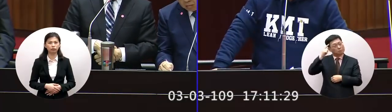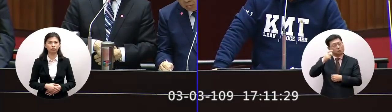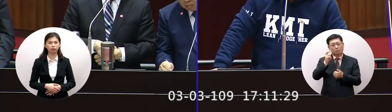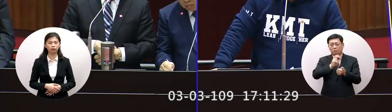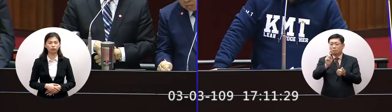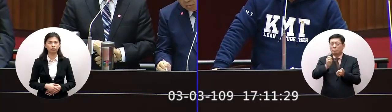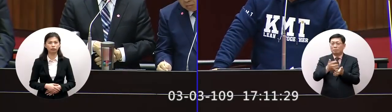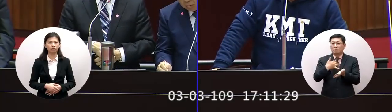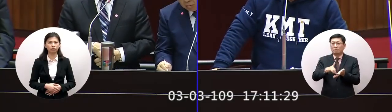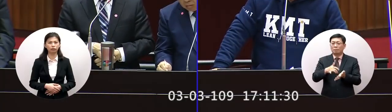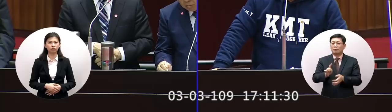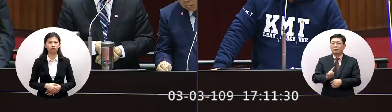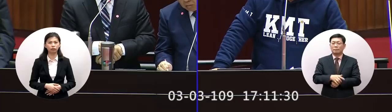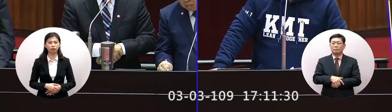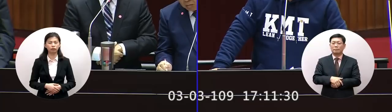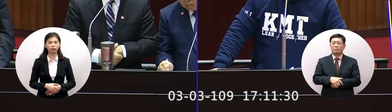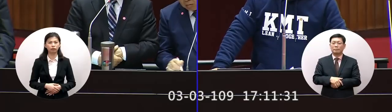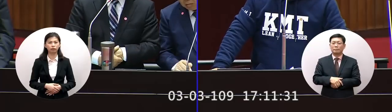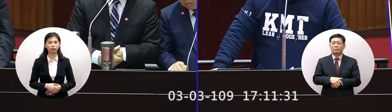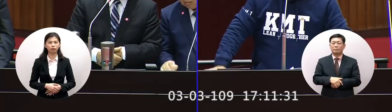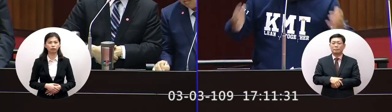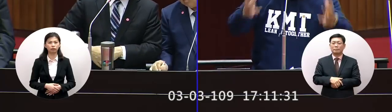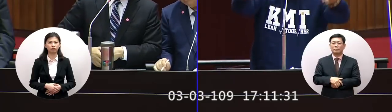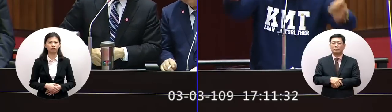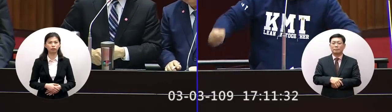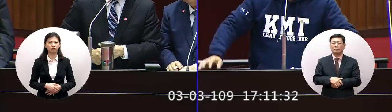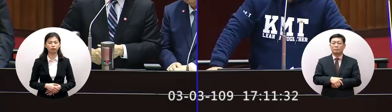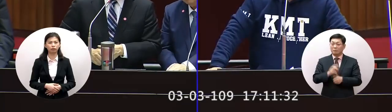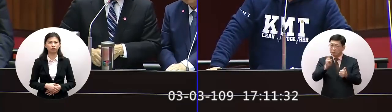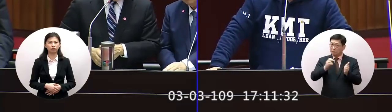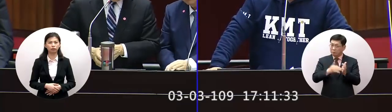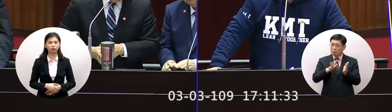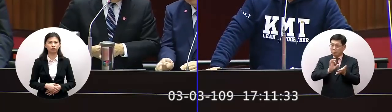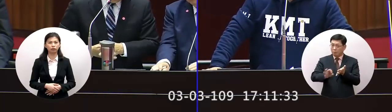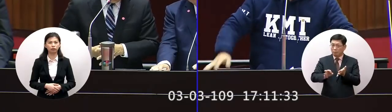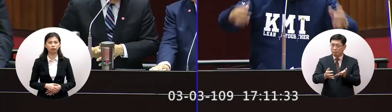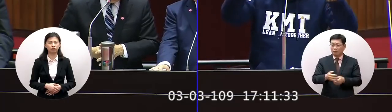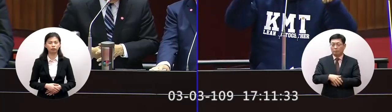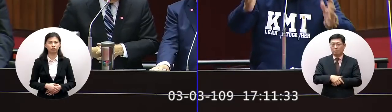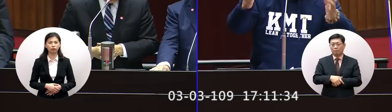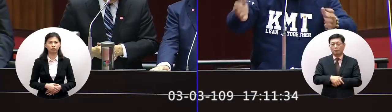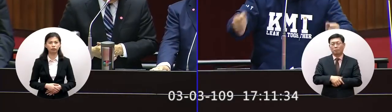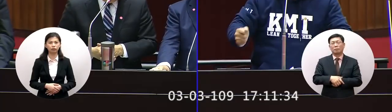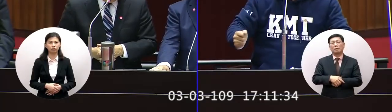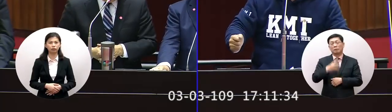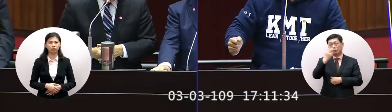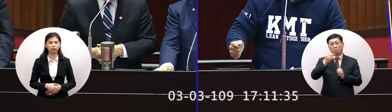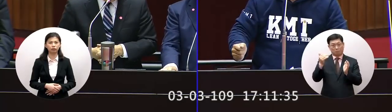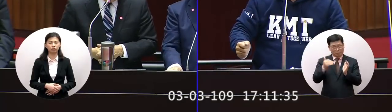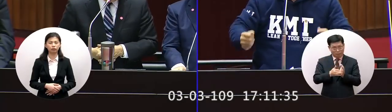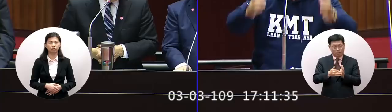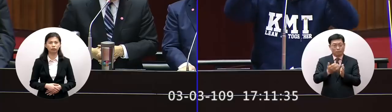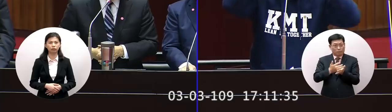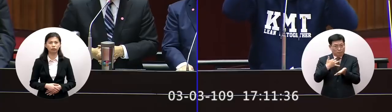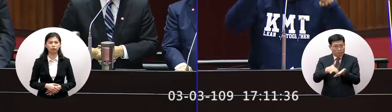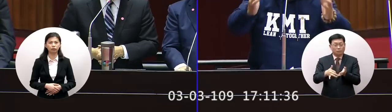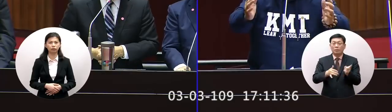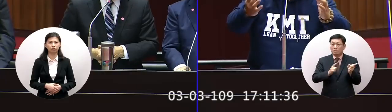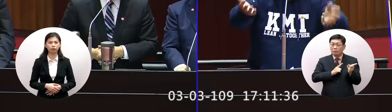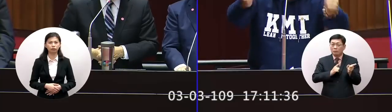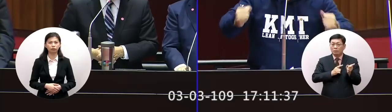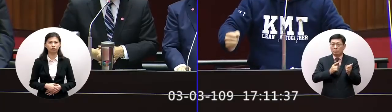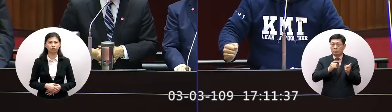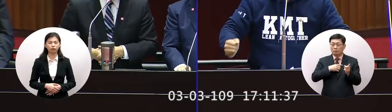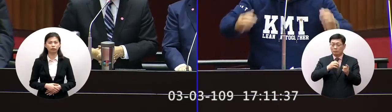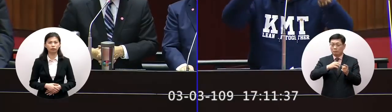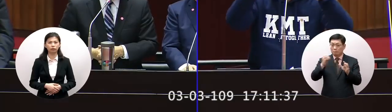什么预算啊？对不？审了敢有效？我们审过的预算，因为你来排